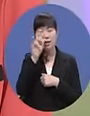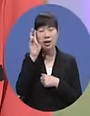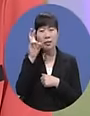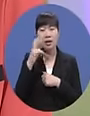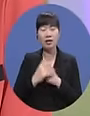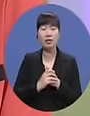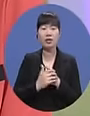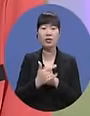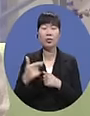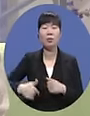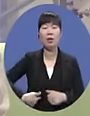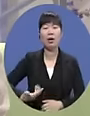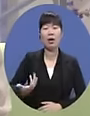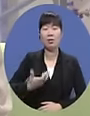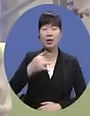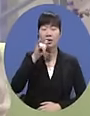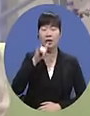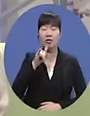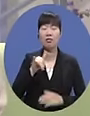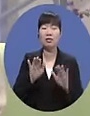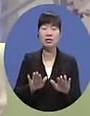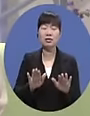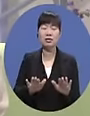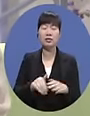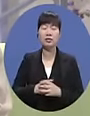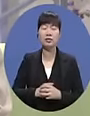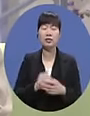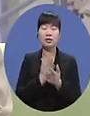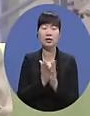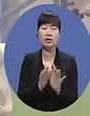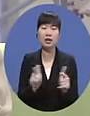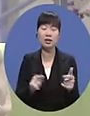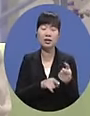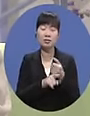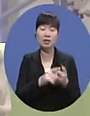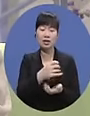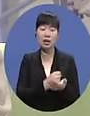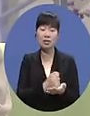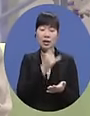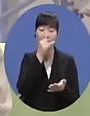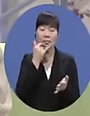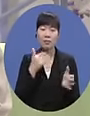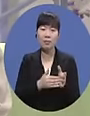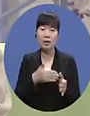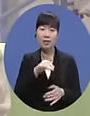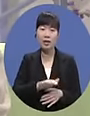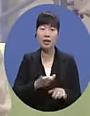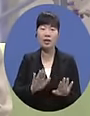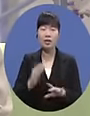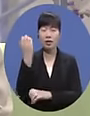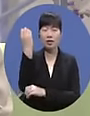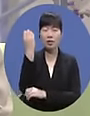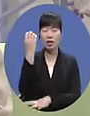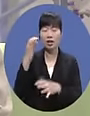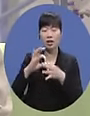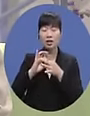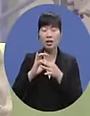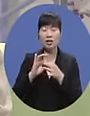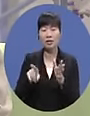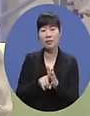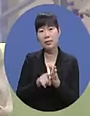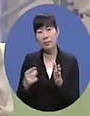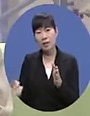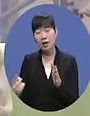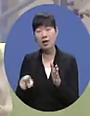거잖아요. 너무 가슴이 아파요. 그러니까요. 사실은. 왜냐하면 이게 여러 가지 의미를 가지고 있는데요. 일단 기본적인 관계의